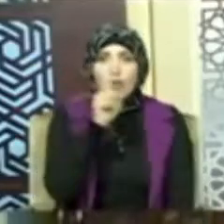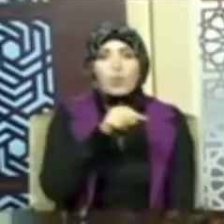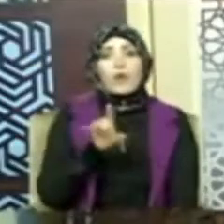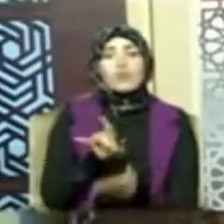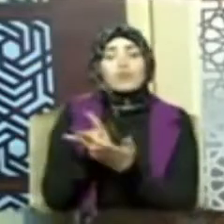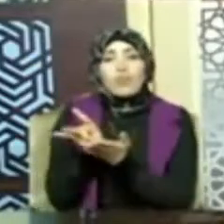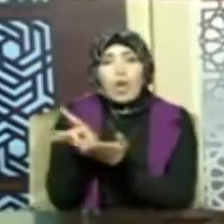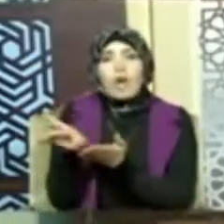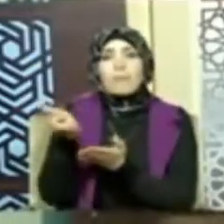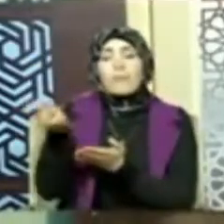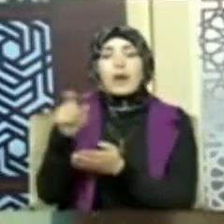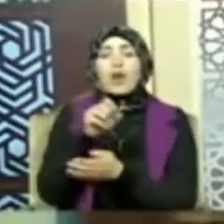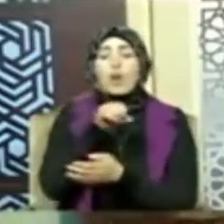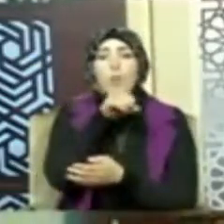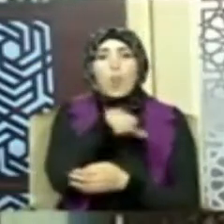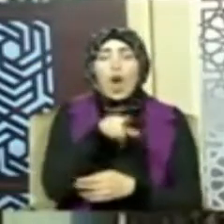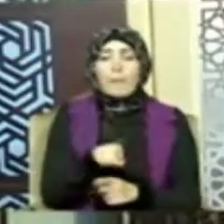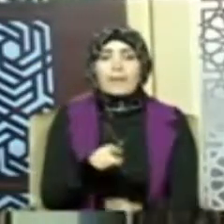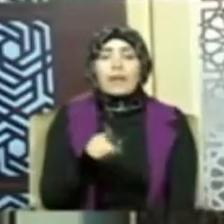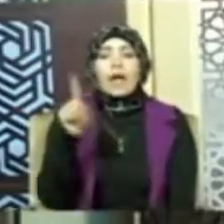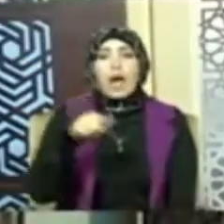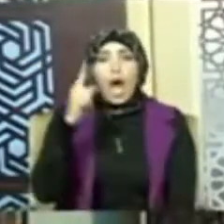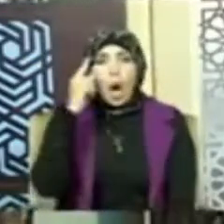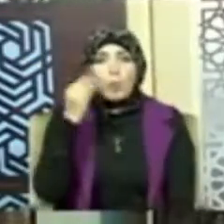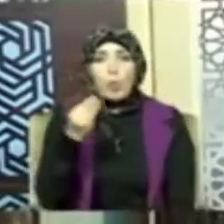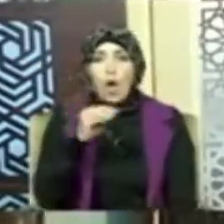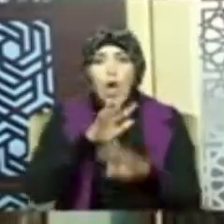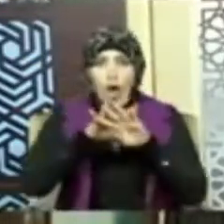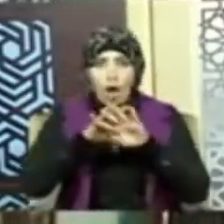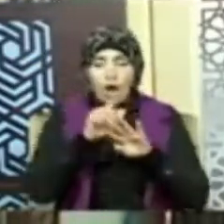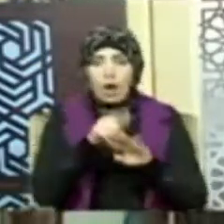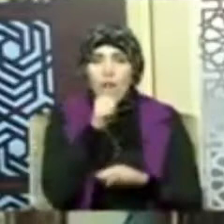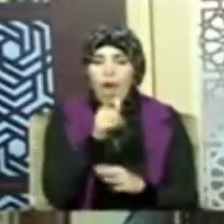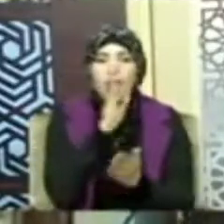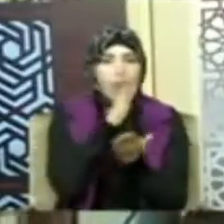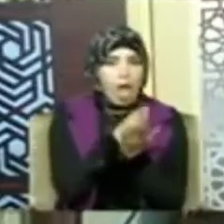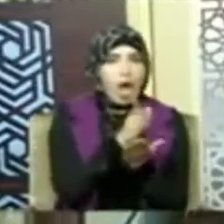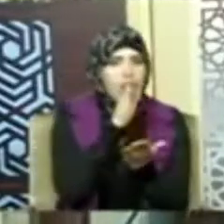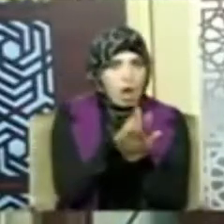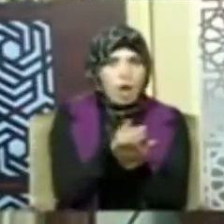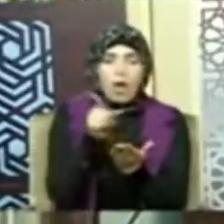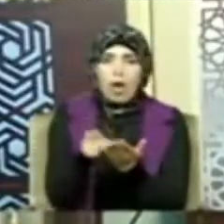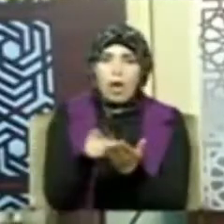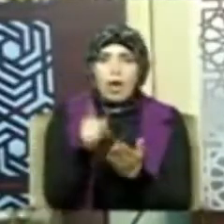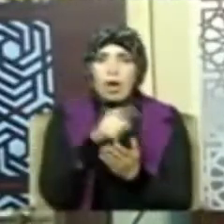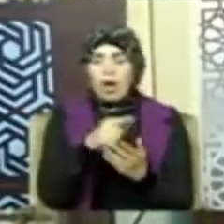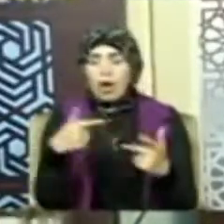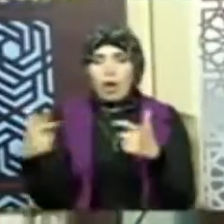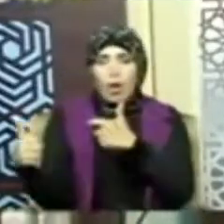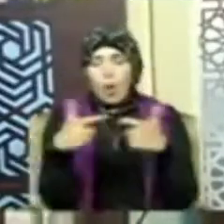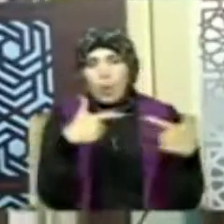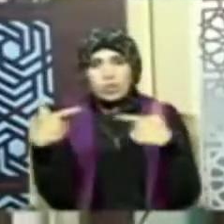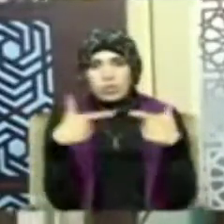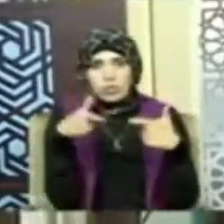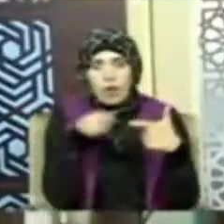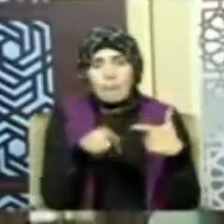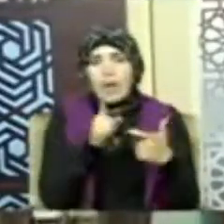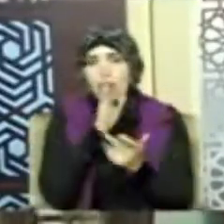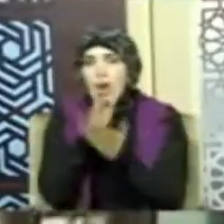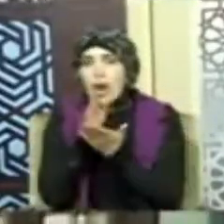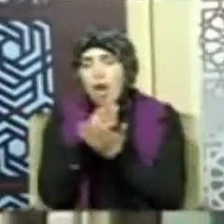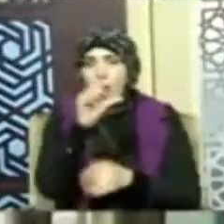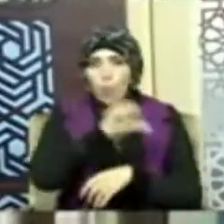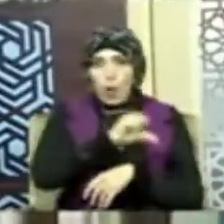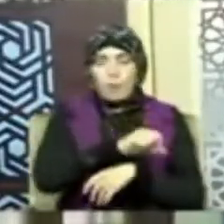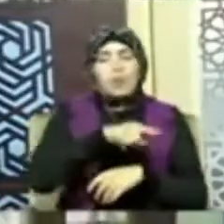كفروا. الحق حق والباطل باطل، والصراع بين الحق والباطل إلى يوم القيامة، وسنن الله الكونية لا